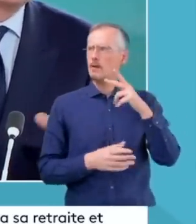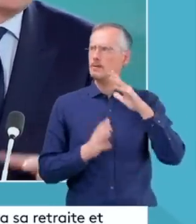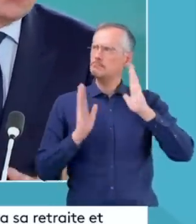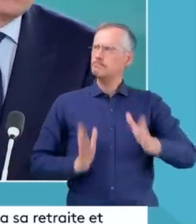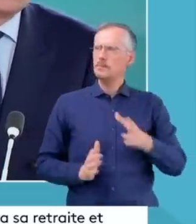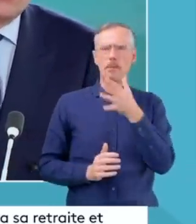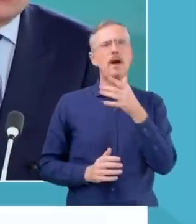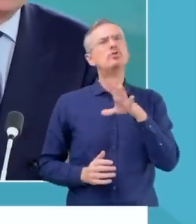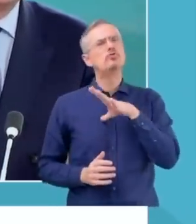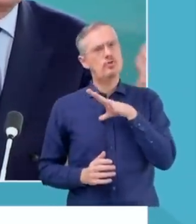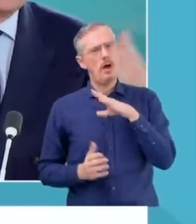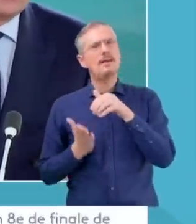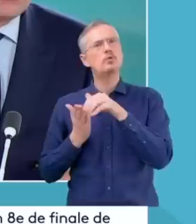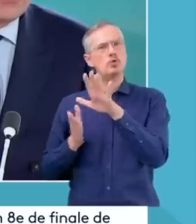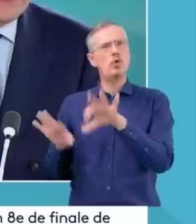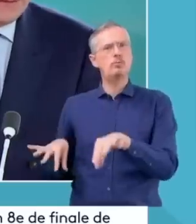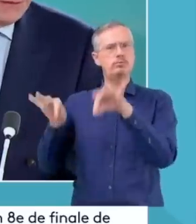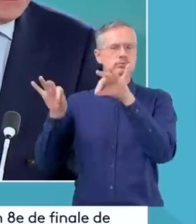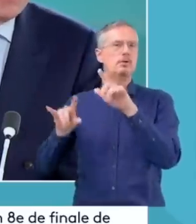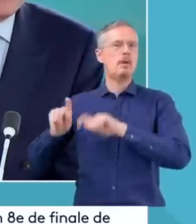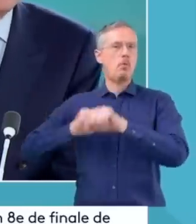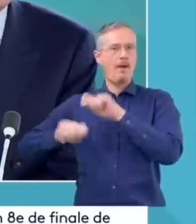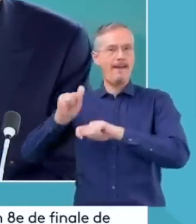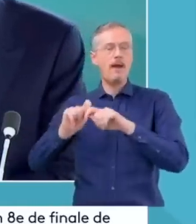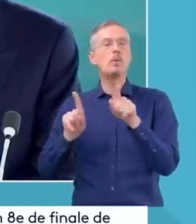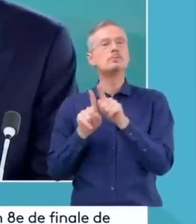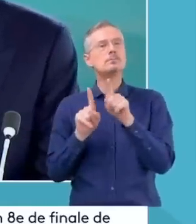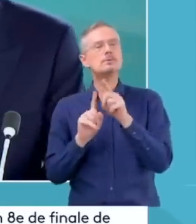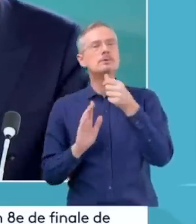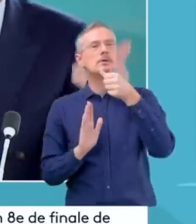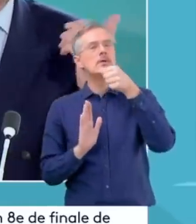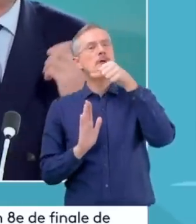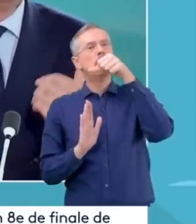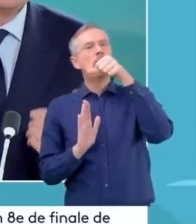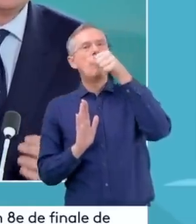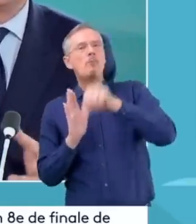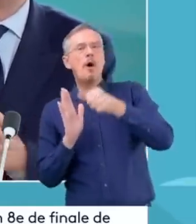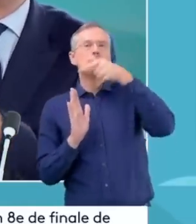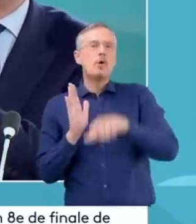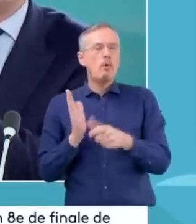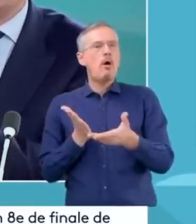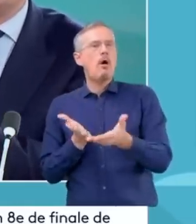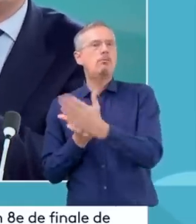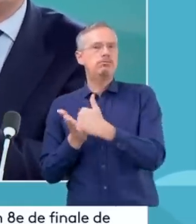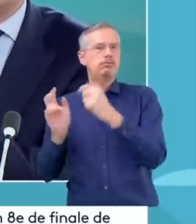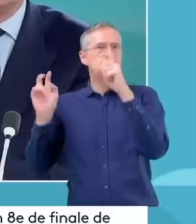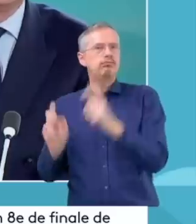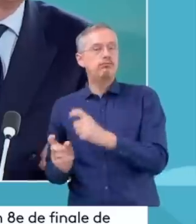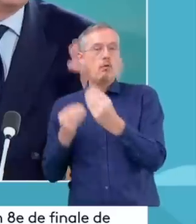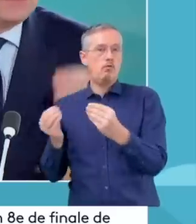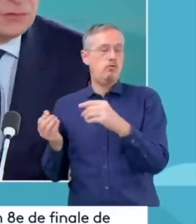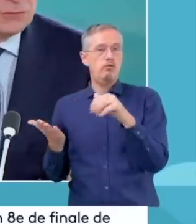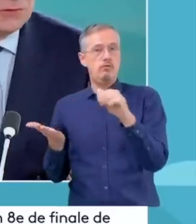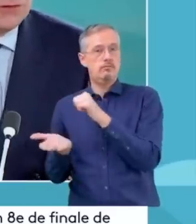des suspensions temporaires et des suspensions d'indemnité qui peuvent aller jusqu'à 2 mois. Est-ce que vous demandez, comme Gérald Darmanin ce matin,